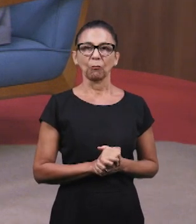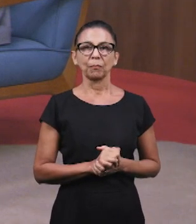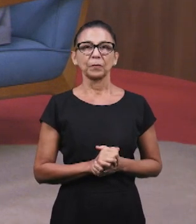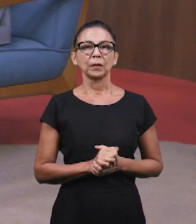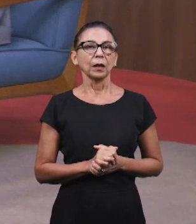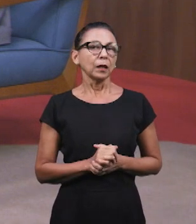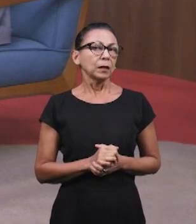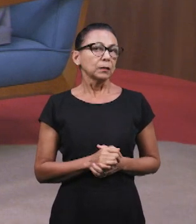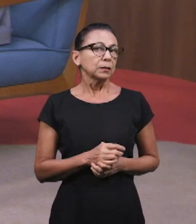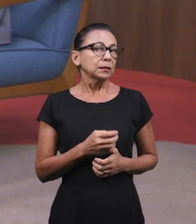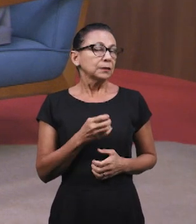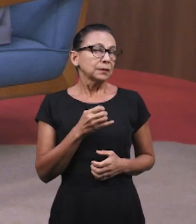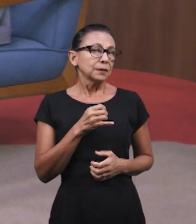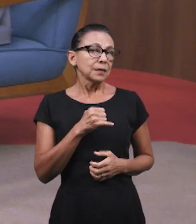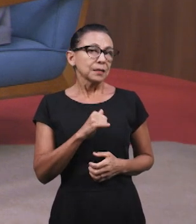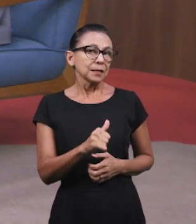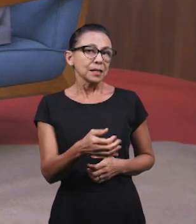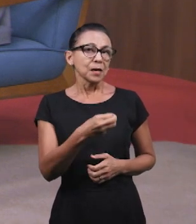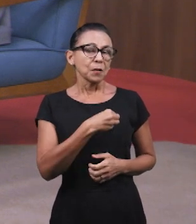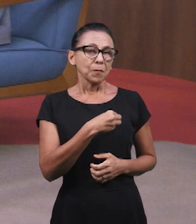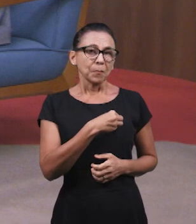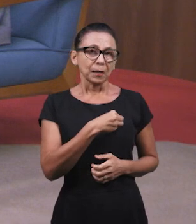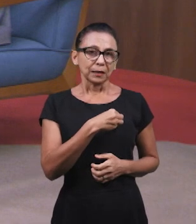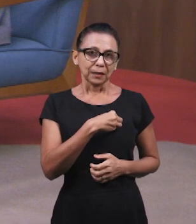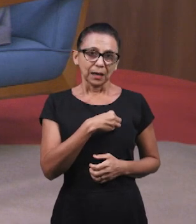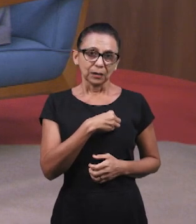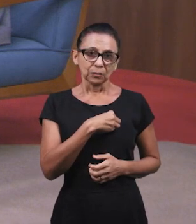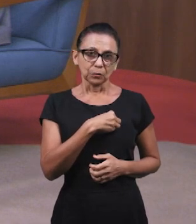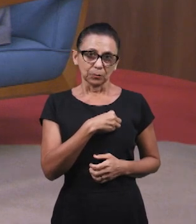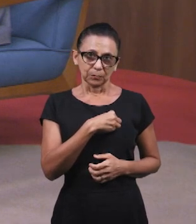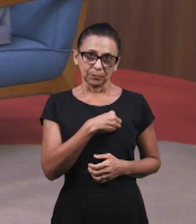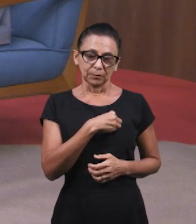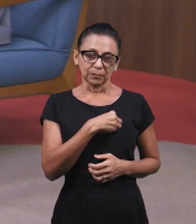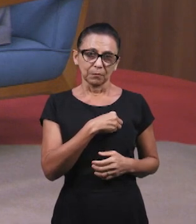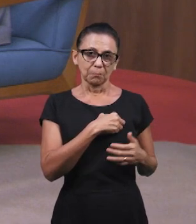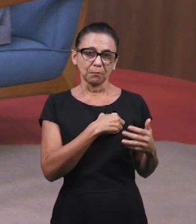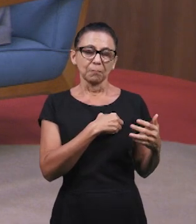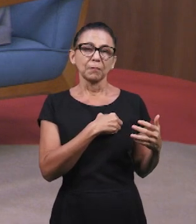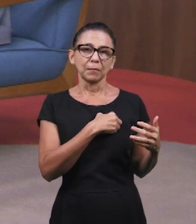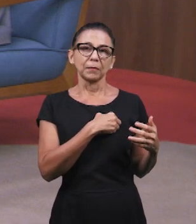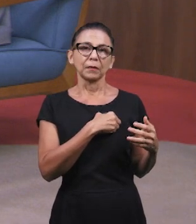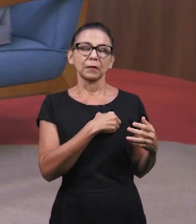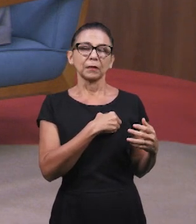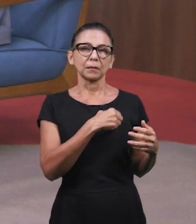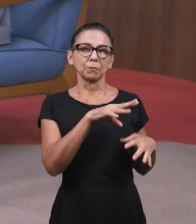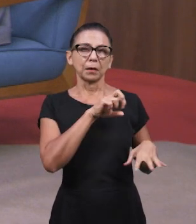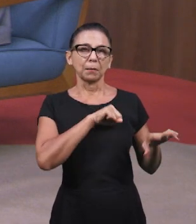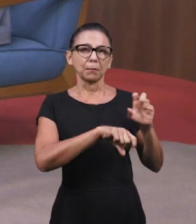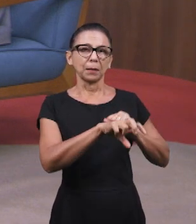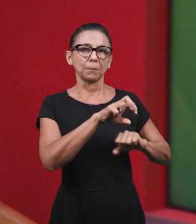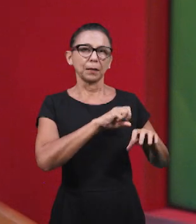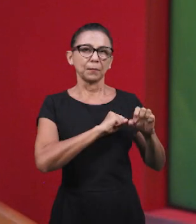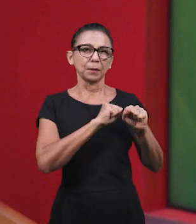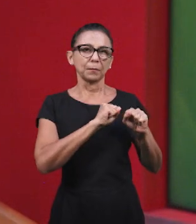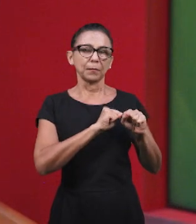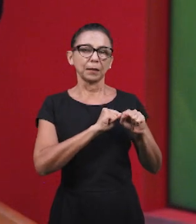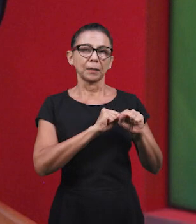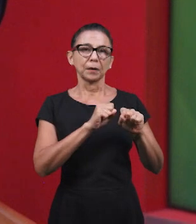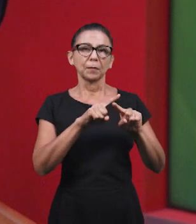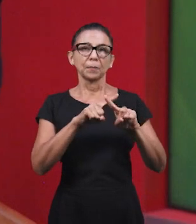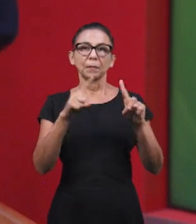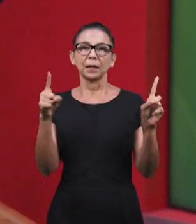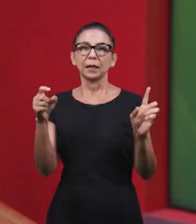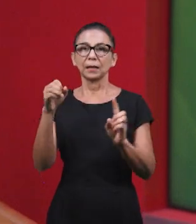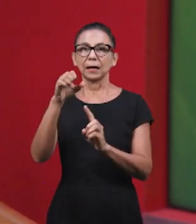Donc, et tout cela est prophétique, nous vivons une période, une phase dans le monde, dans la société, où